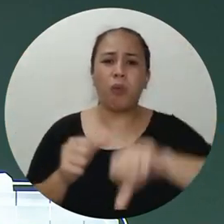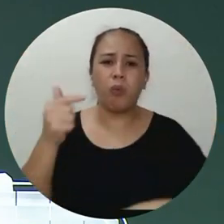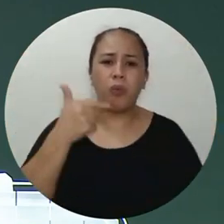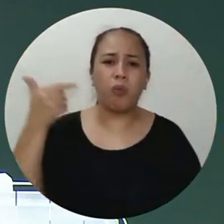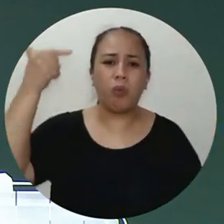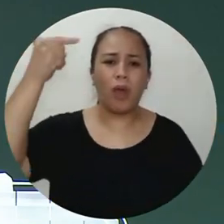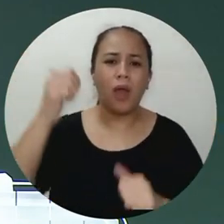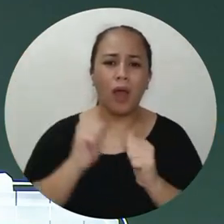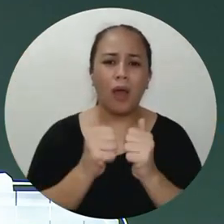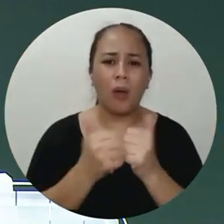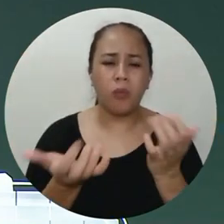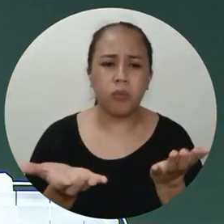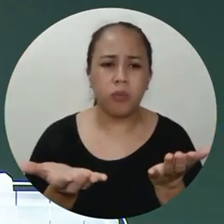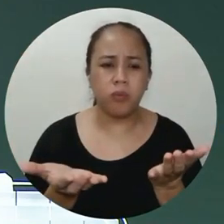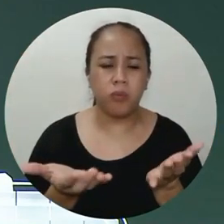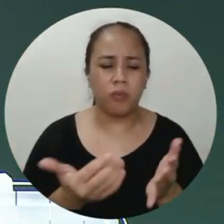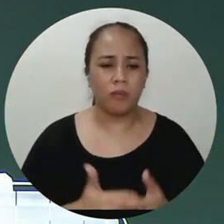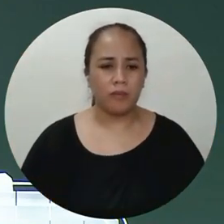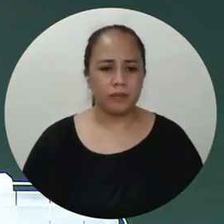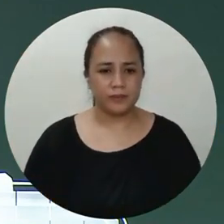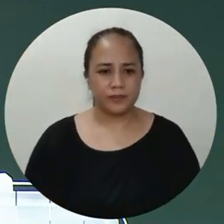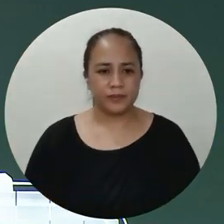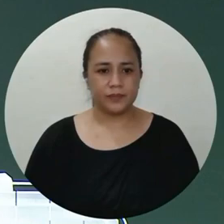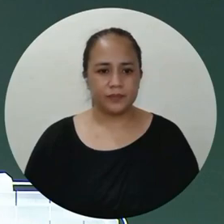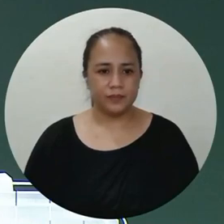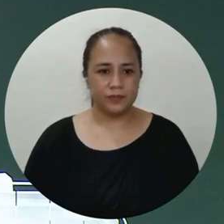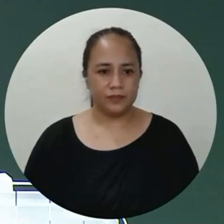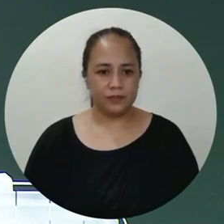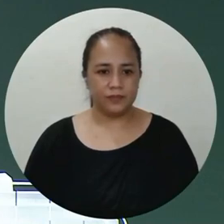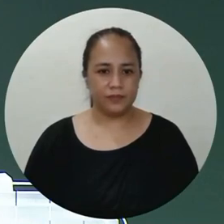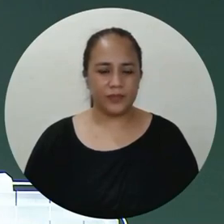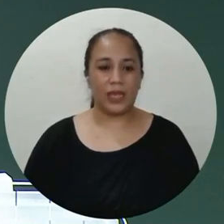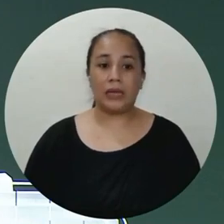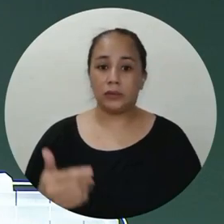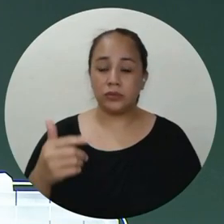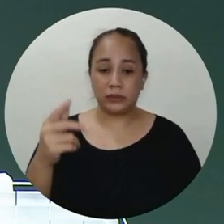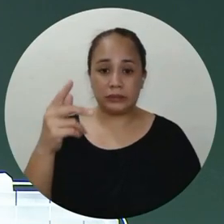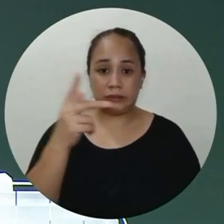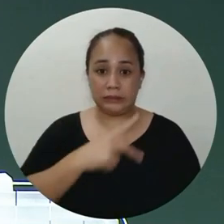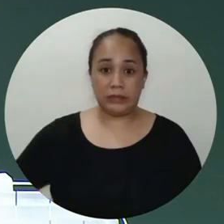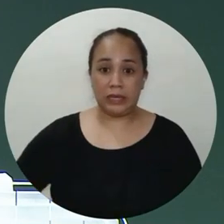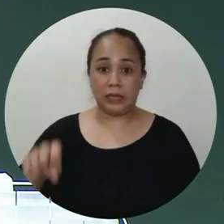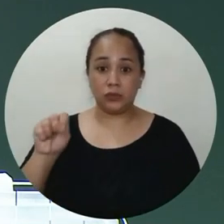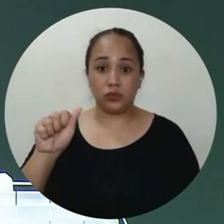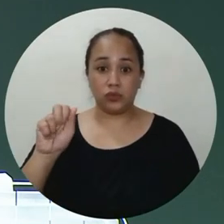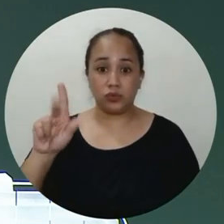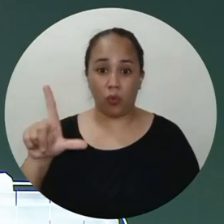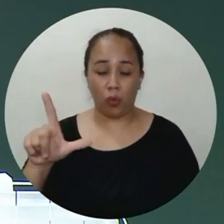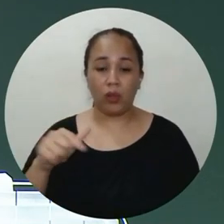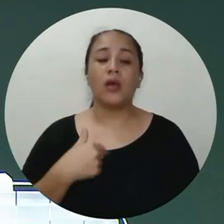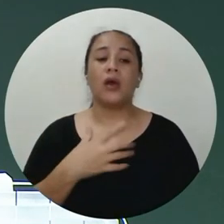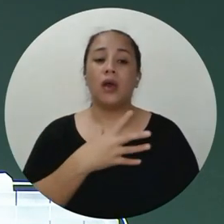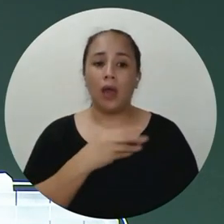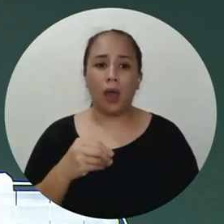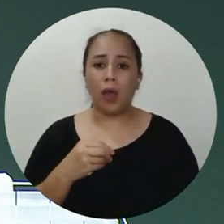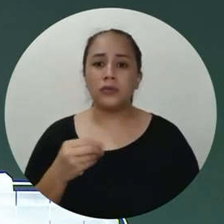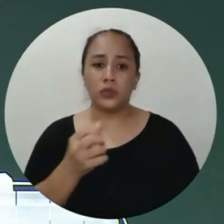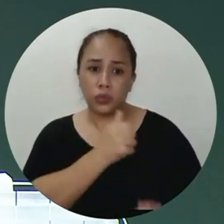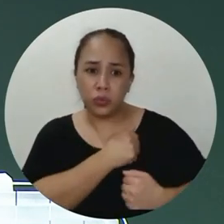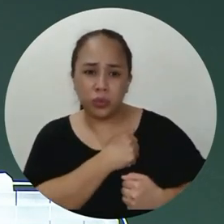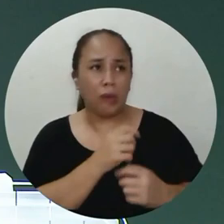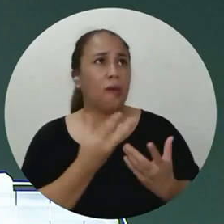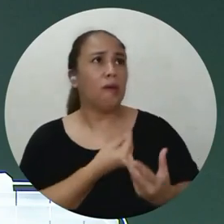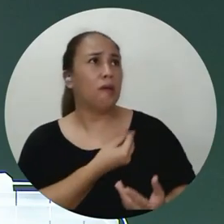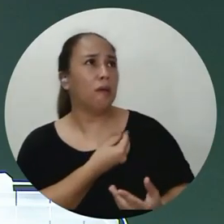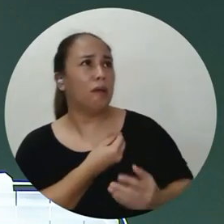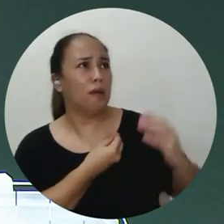사울 왕도 자기 형들 군인들 이제 벌벌 떨고 있는데. So even King Saul and his soul brothers who are soldiers, they're all trembling in fear. 지금 왜 떨고 있냐?